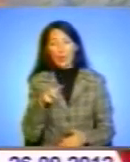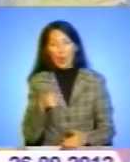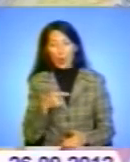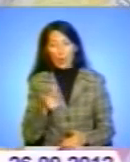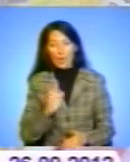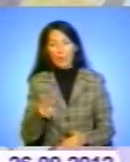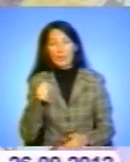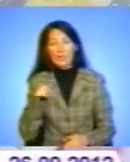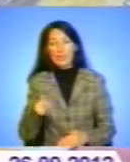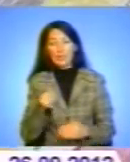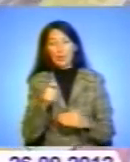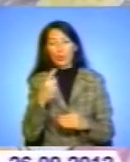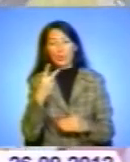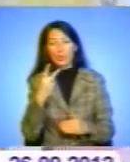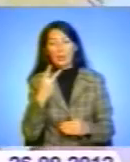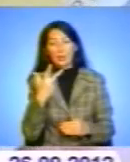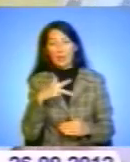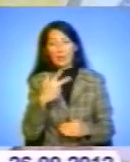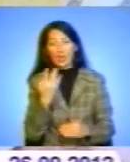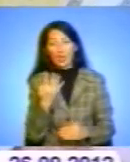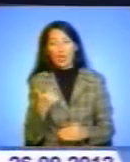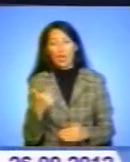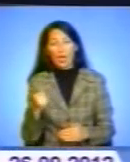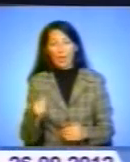становити 1134 гривні.